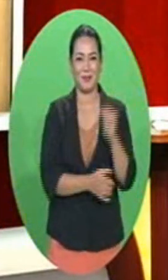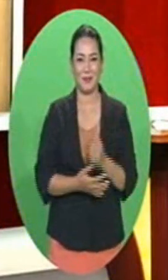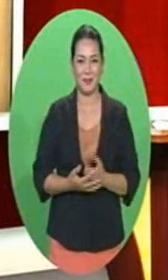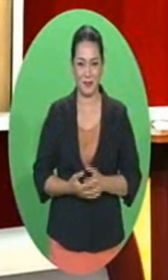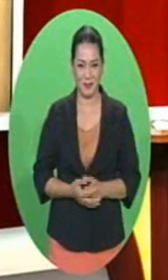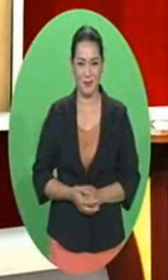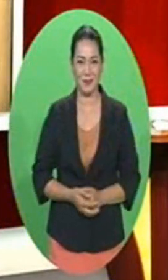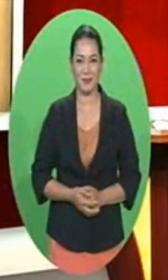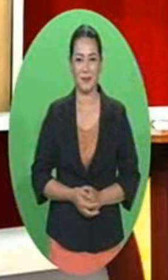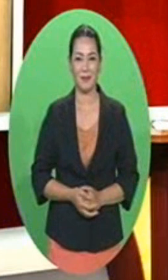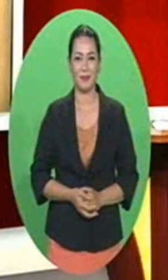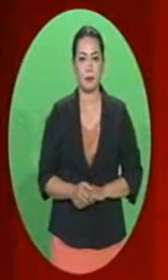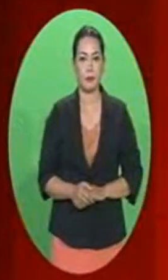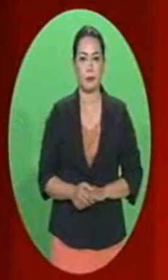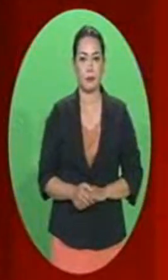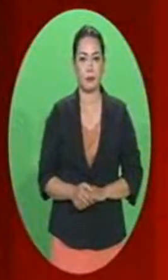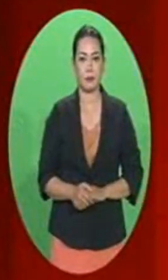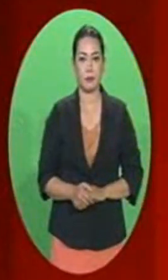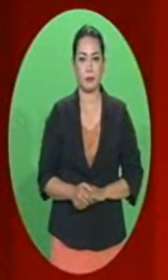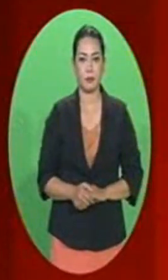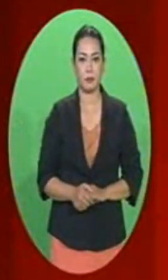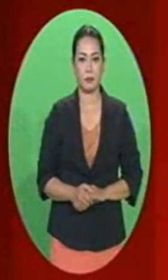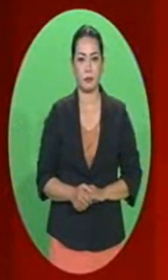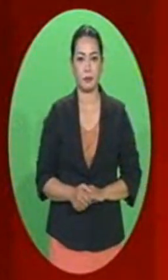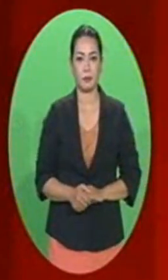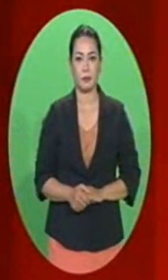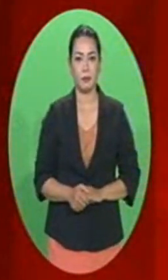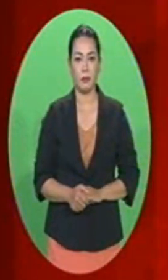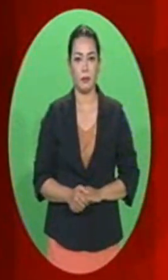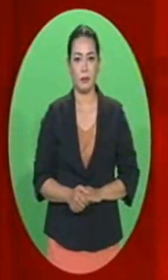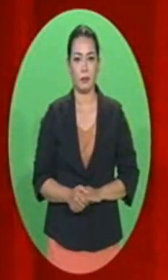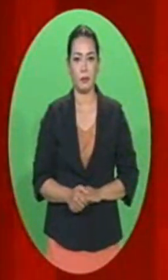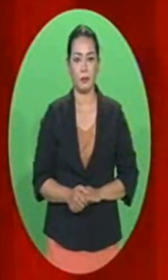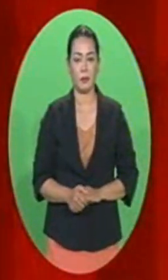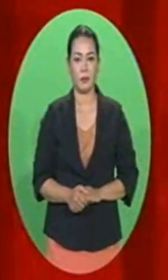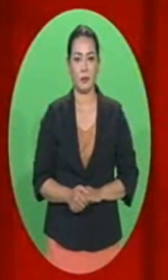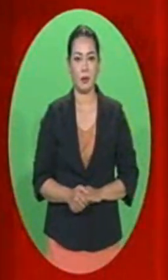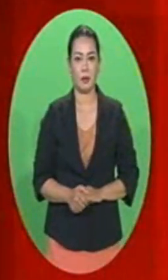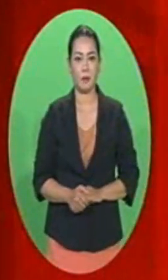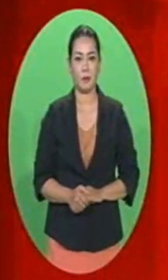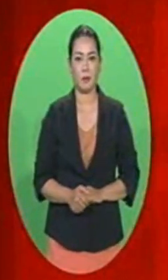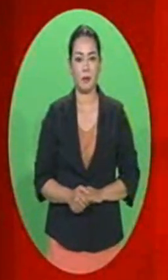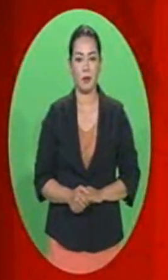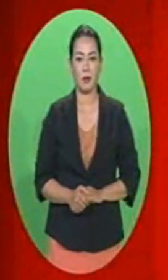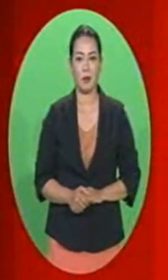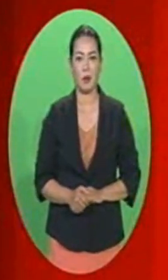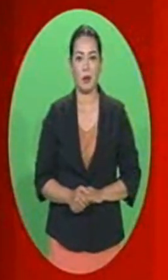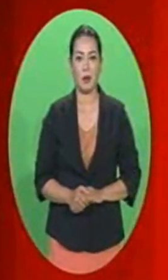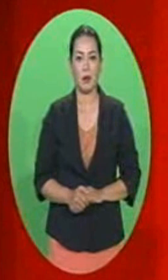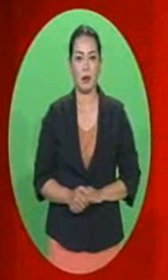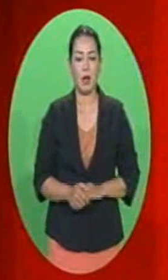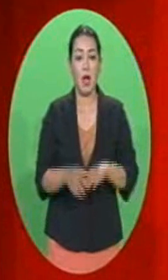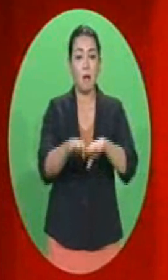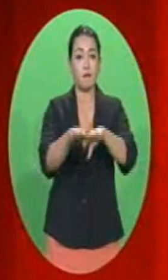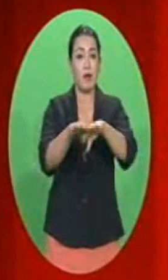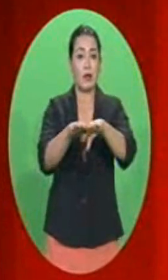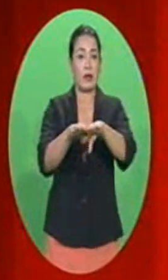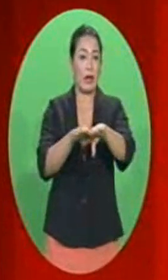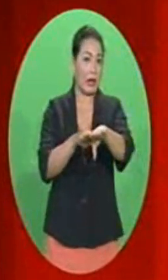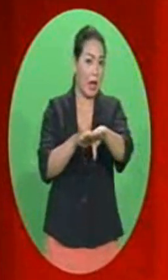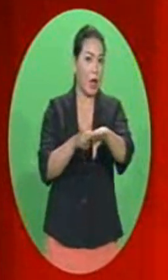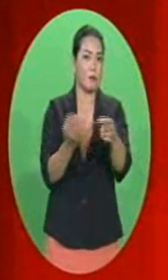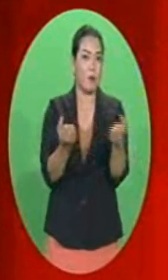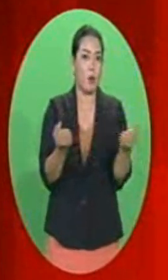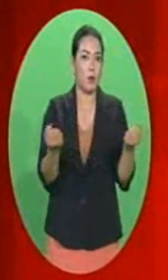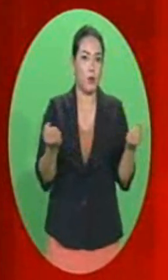nội dung đáng chú ý sau đây. Trước tình hình hàng phế liệu tồn cảng tại Hải Phòng và Cát Lái có nguy cơ gây ô nhiễm môi trường, Hiệp hội